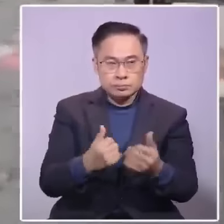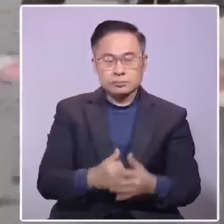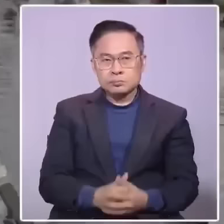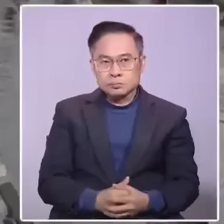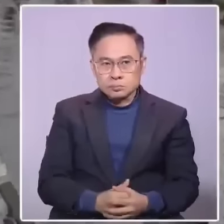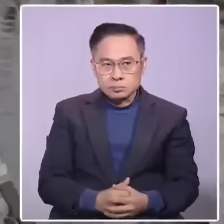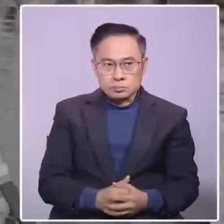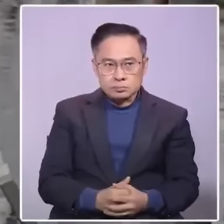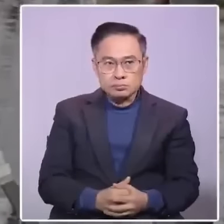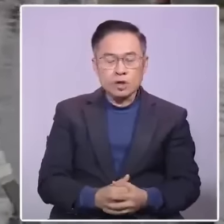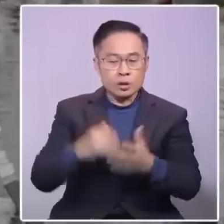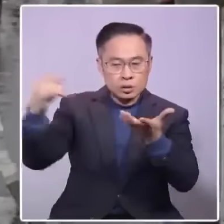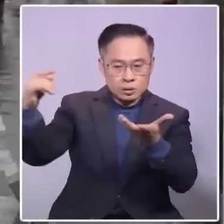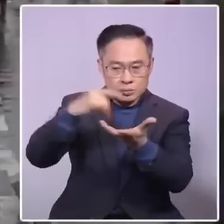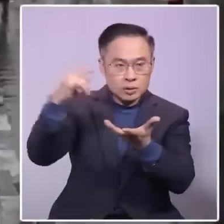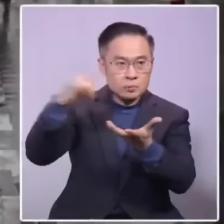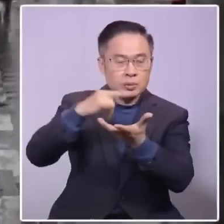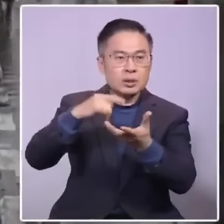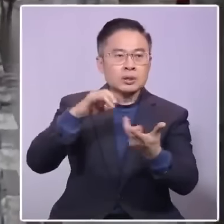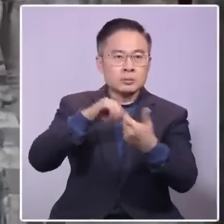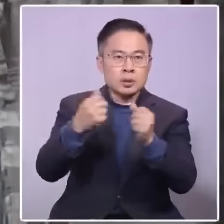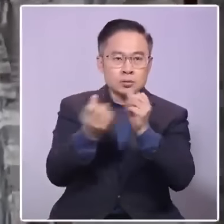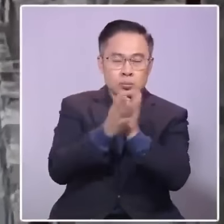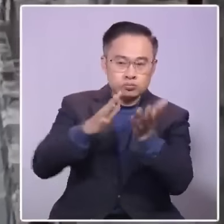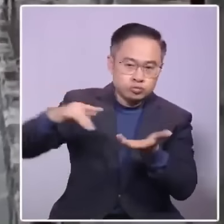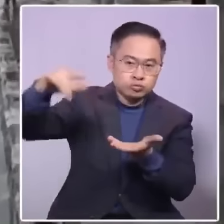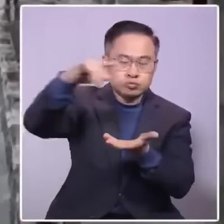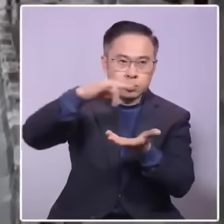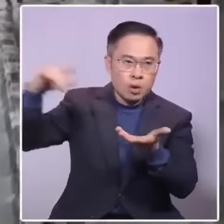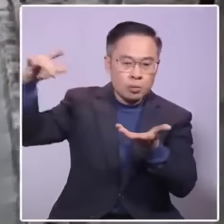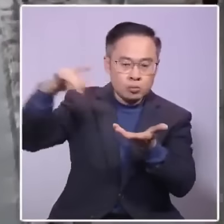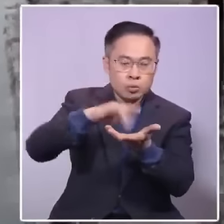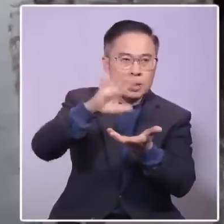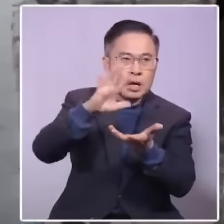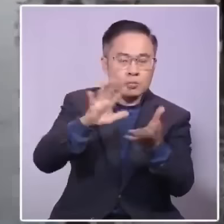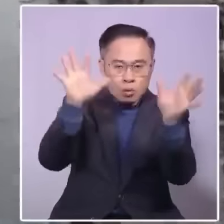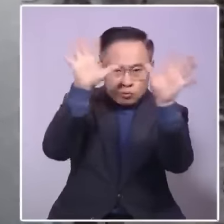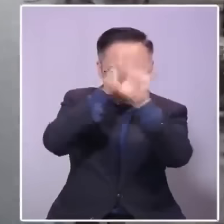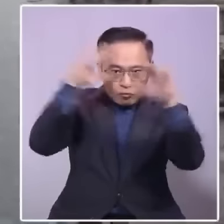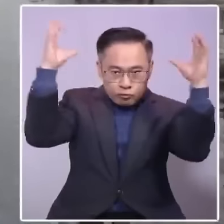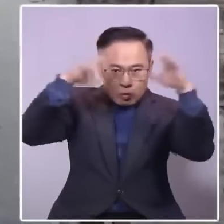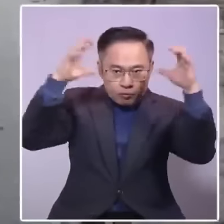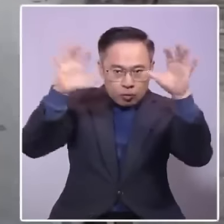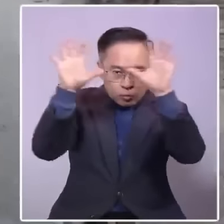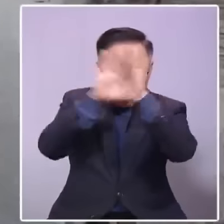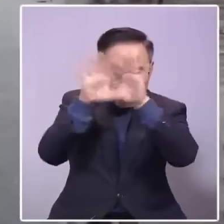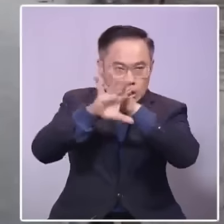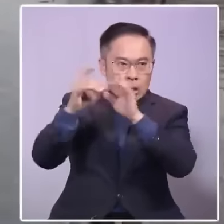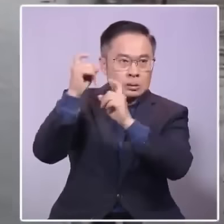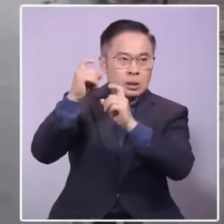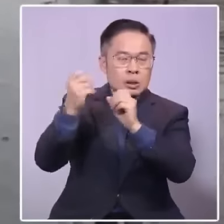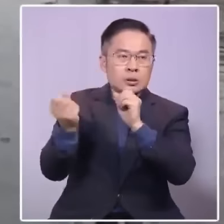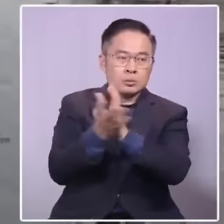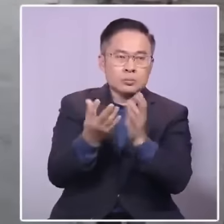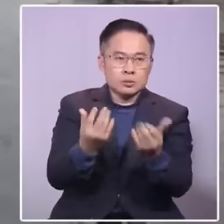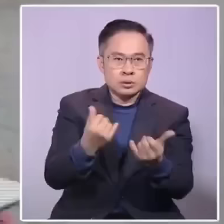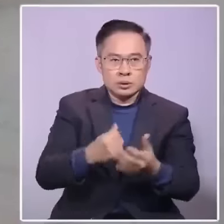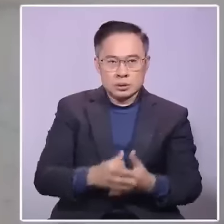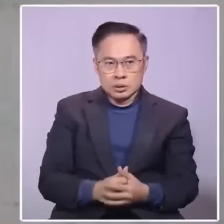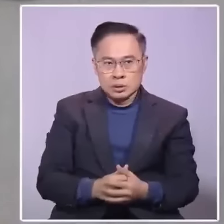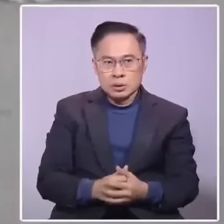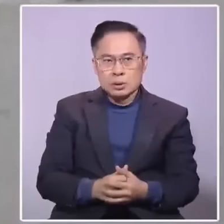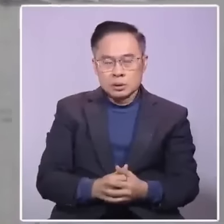กหลายลำเลยนะครับที่ยังต้องบินวนอยู่ที่กลางท้องฟ้านะครับเพื่อรอสถานการณ์เนี่ยให้มันเริ่มซาขึ้นแล้วก็ค่อย